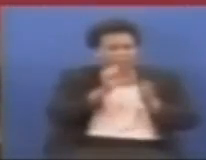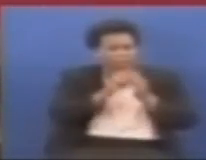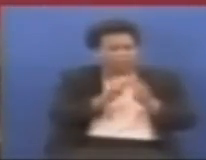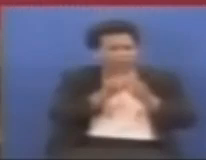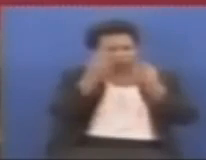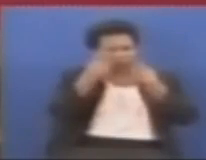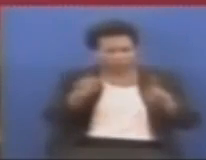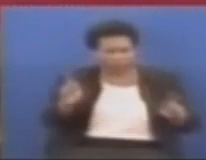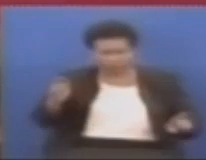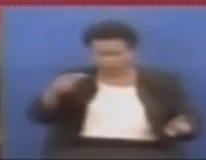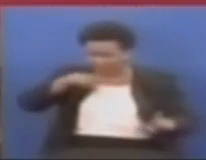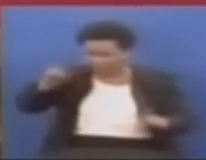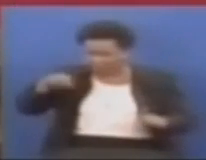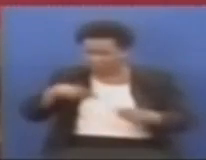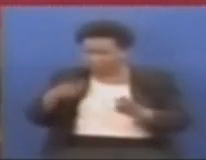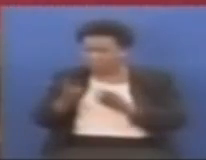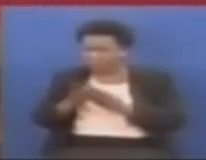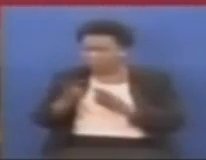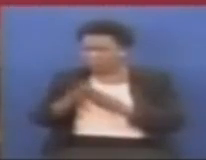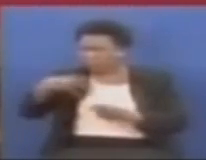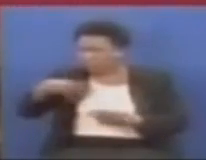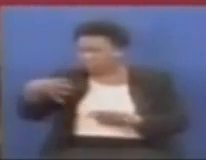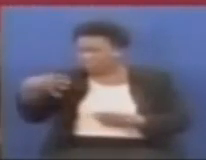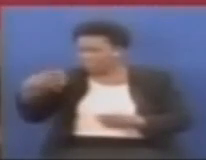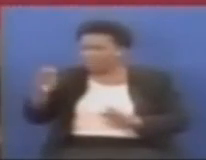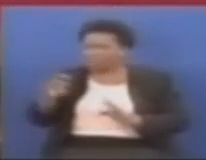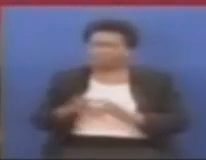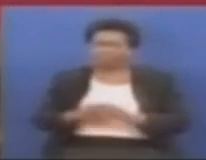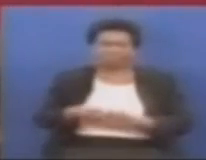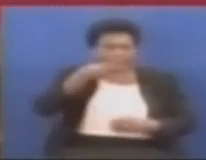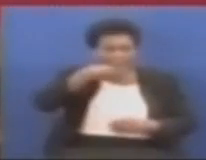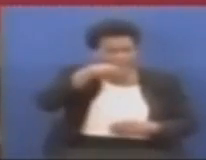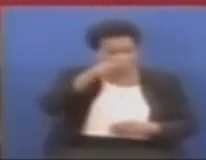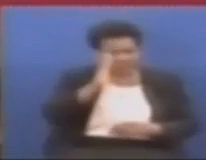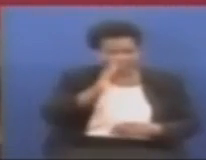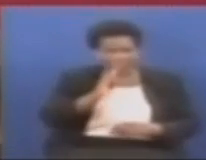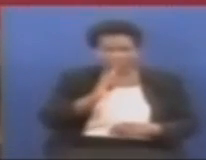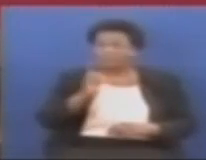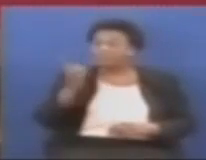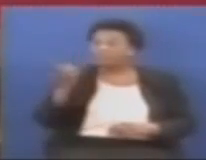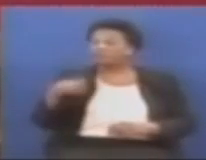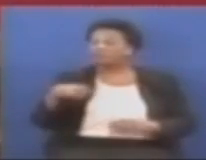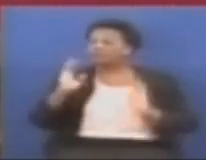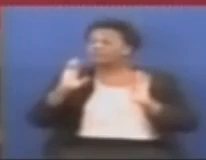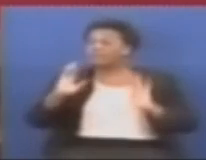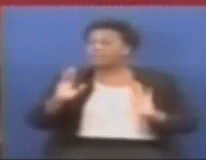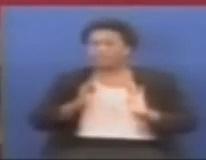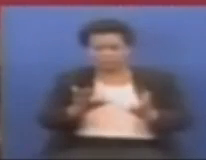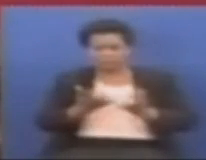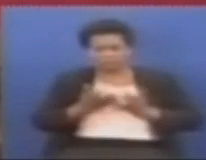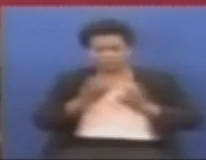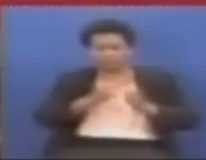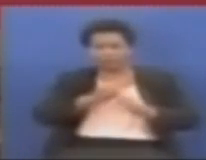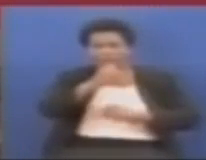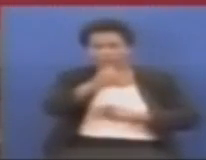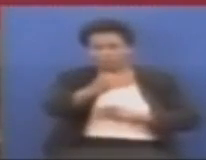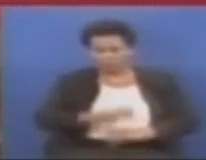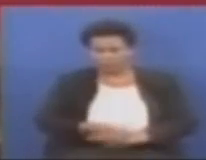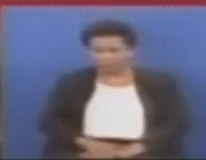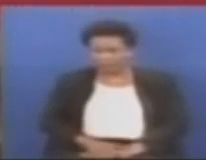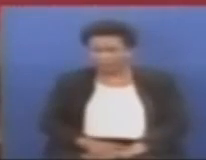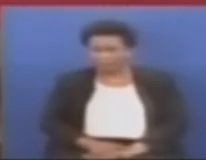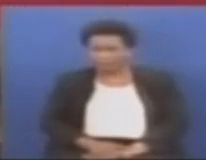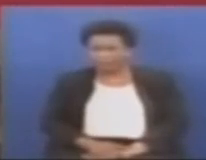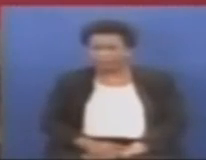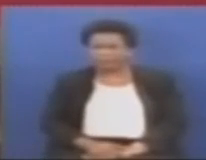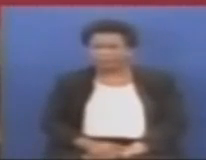na utekelezaji wa ilani ya uchaguzi ya Chama cha Mapinduzi katika kudhibiti uvuvi haramu wa